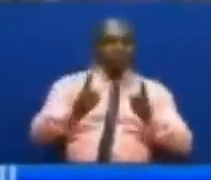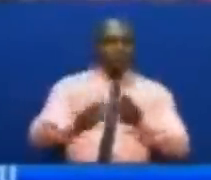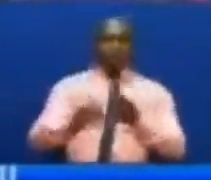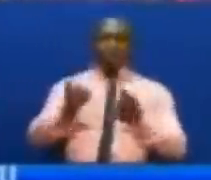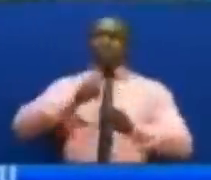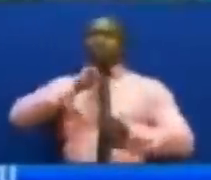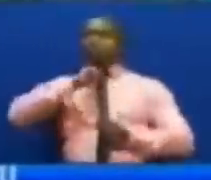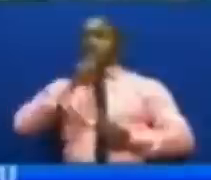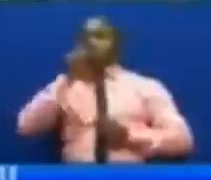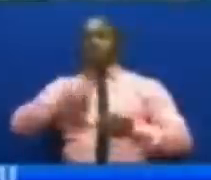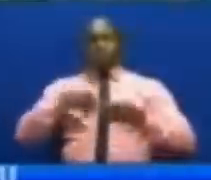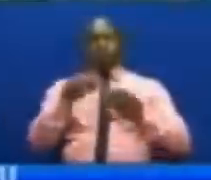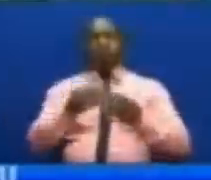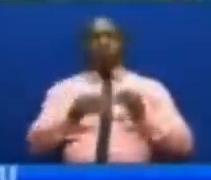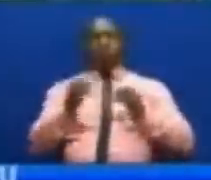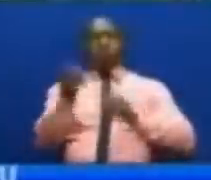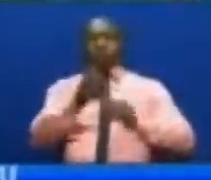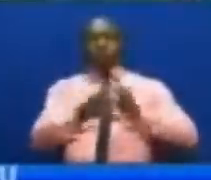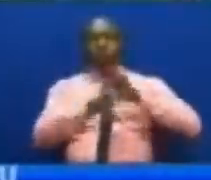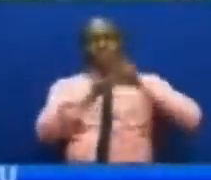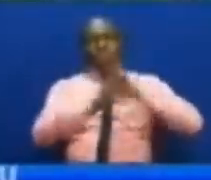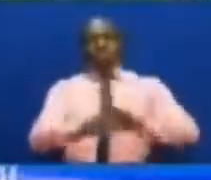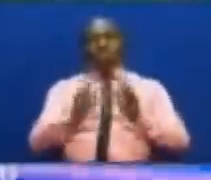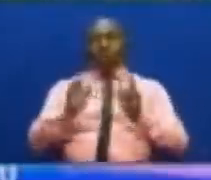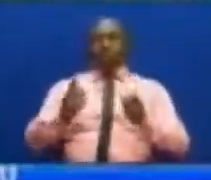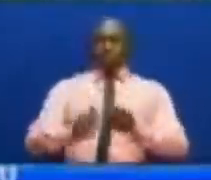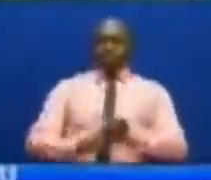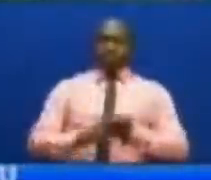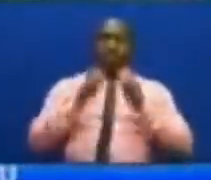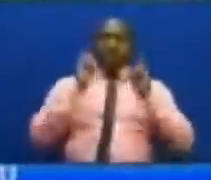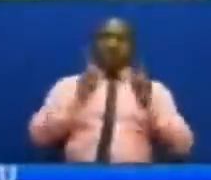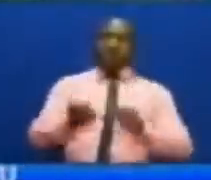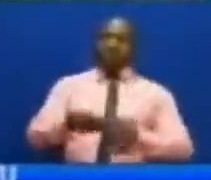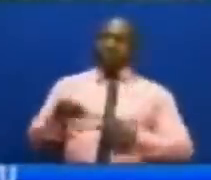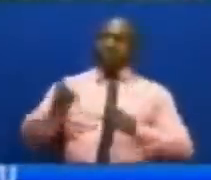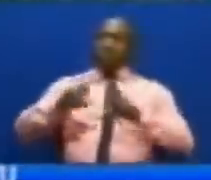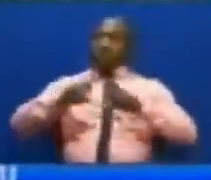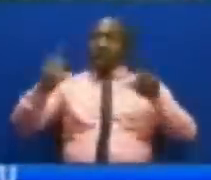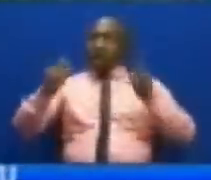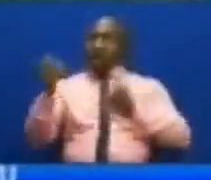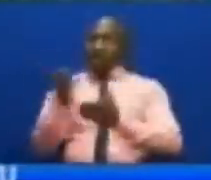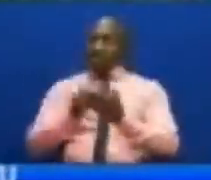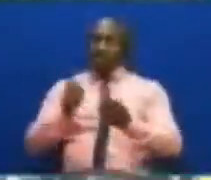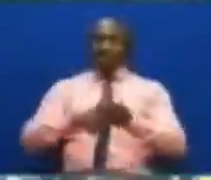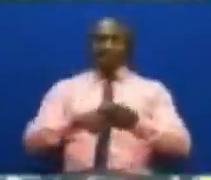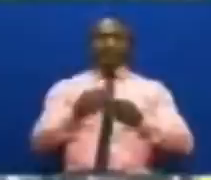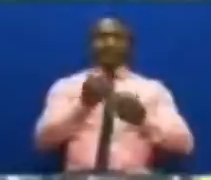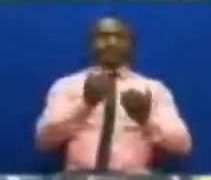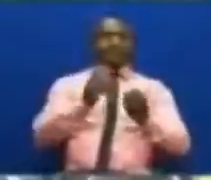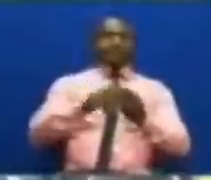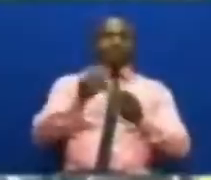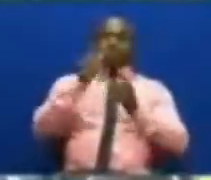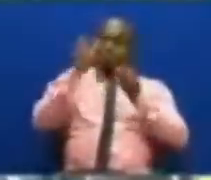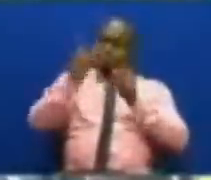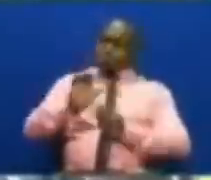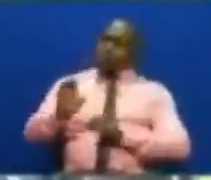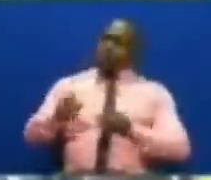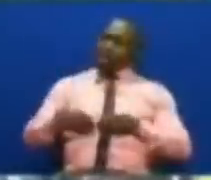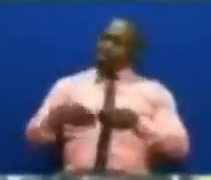walimu. Walimu kasarenda kadi ya benki, kasarenda sarai siku, kasarenda utu wake, hapana jamani.